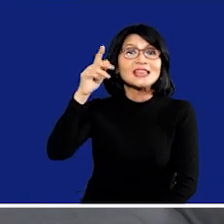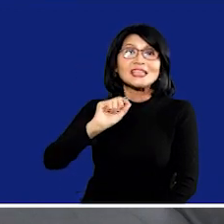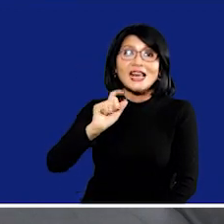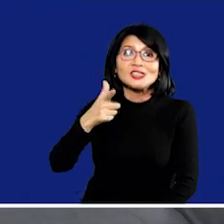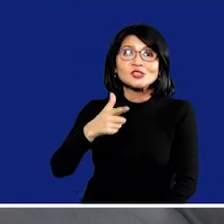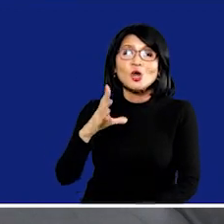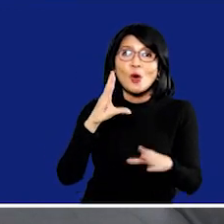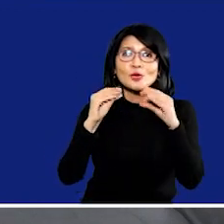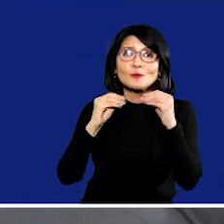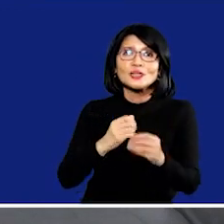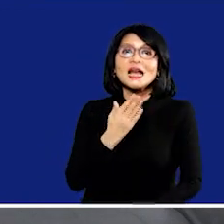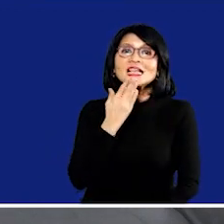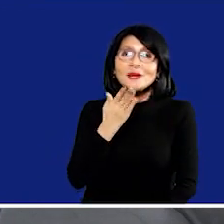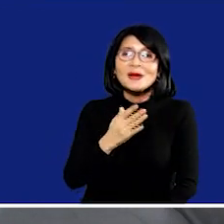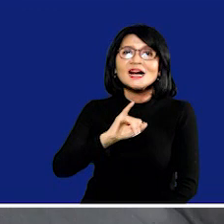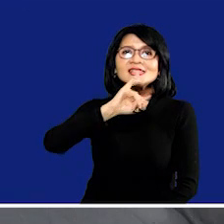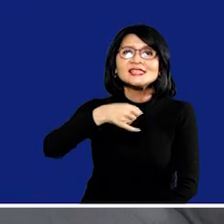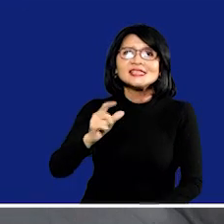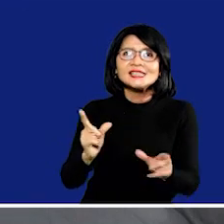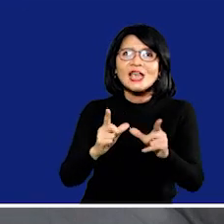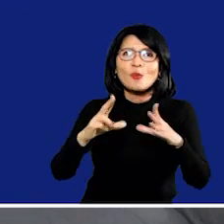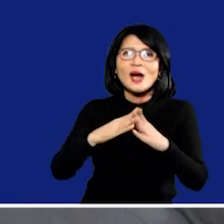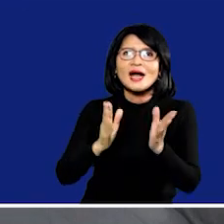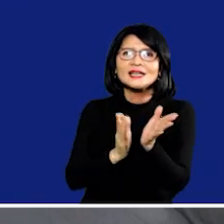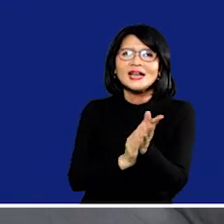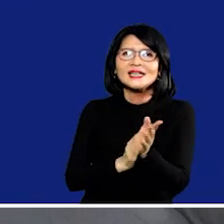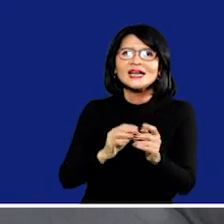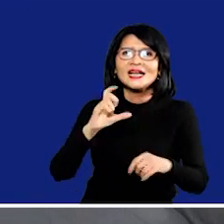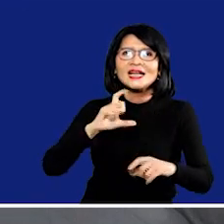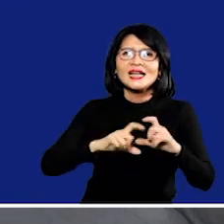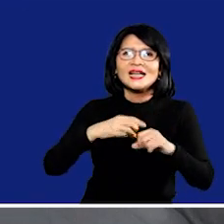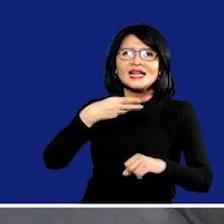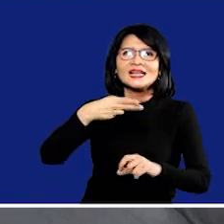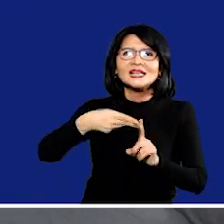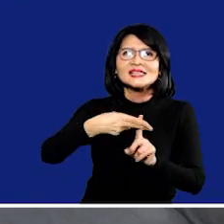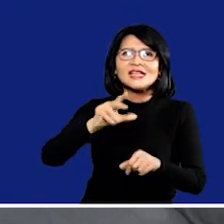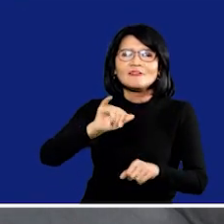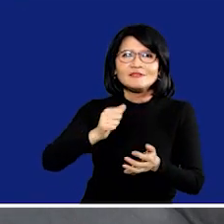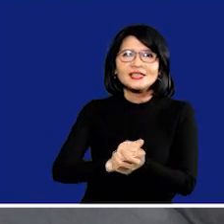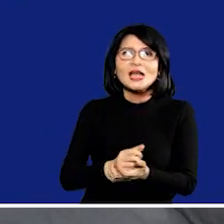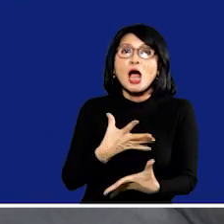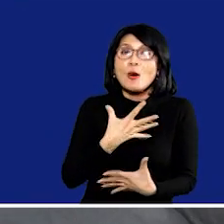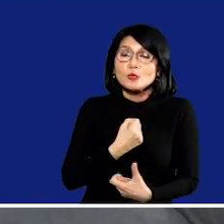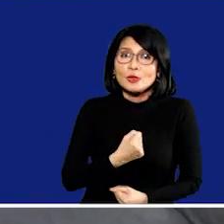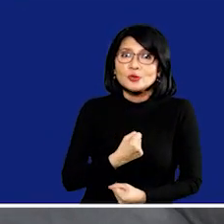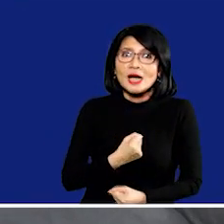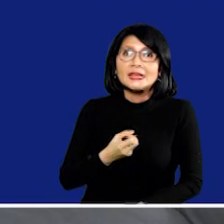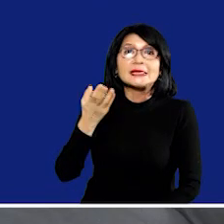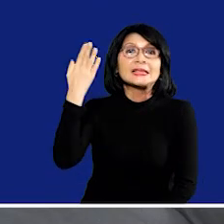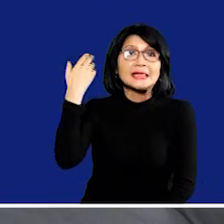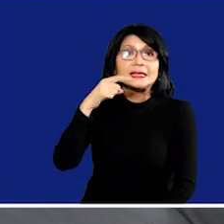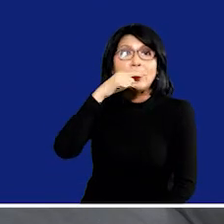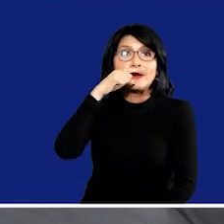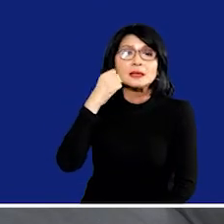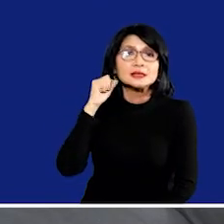lanjutin lagi ya ngobrol-ngobrolnya ya. Terima kasih juga Jewa dan juga Selvin untuk cerita dan juga karya inspiratifnya. Dan semoga seperti kata